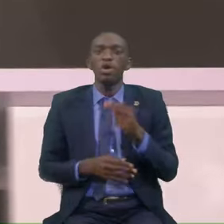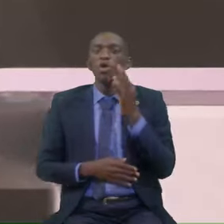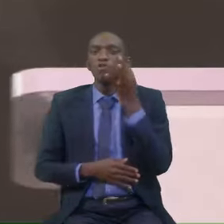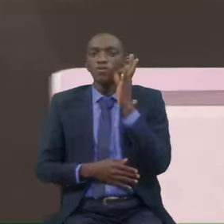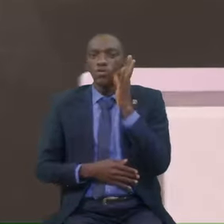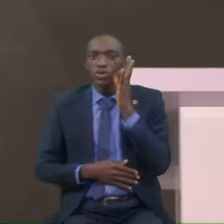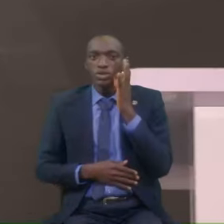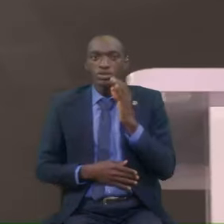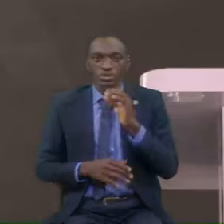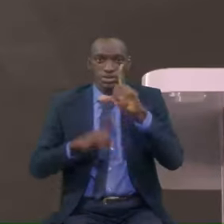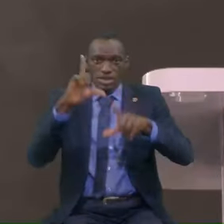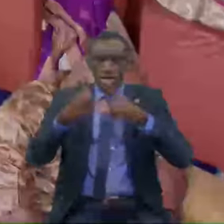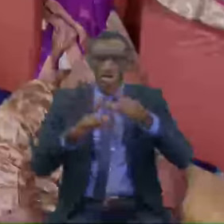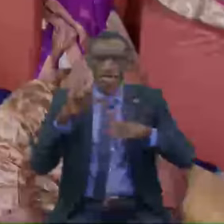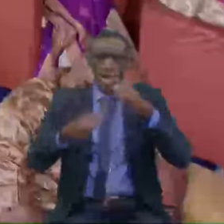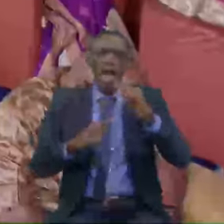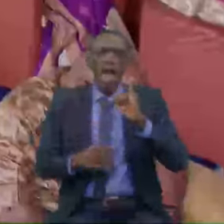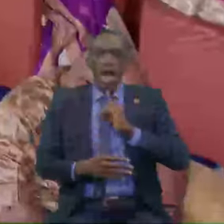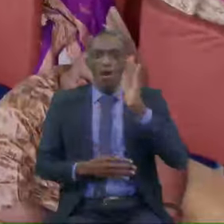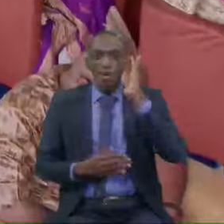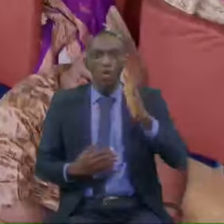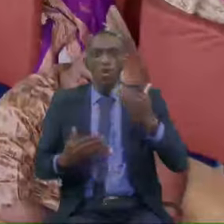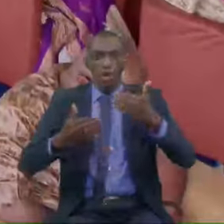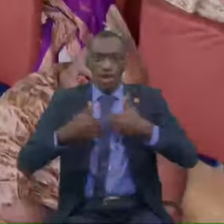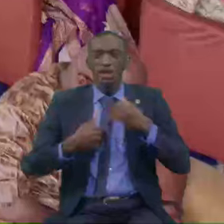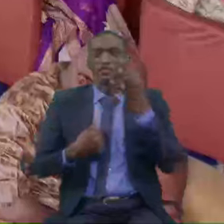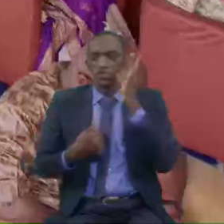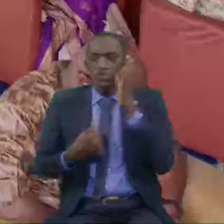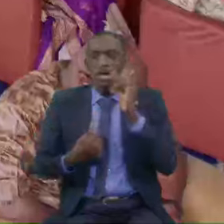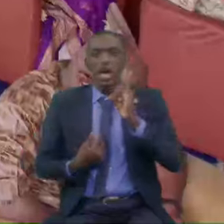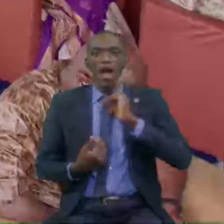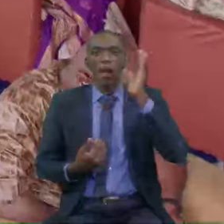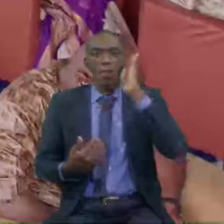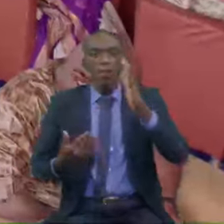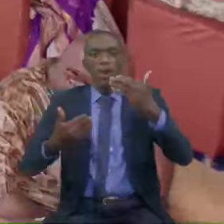Le fruit, je vais porter de fruits. Moi, je vais porter beaucoup de fruits.